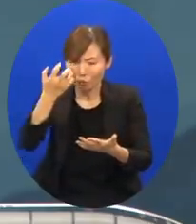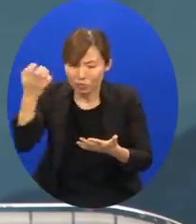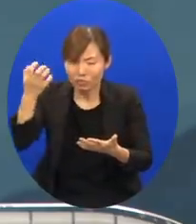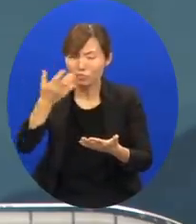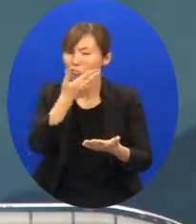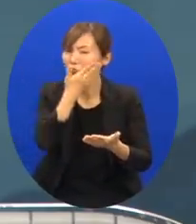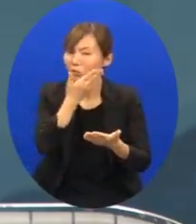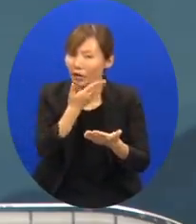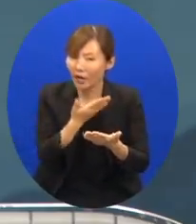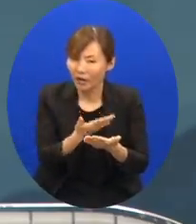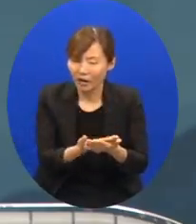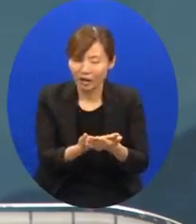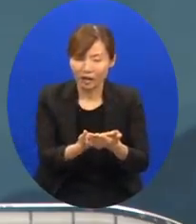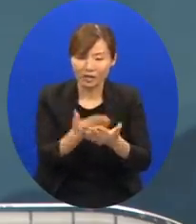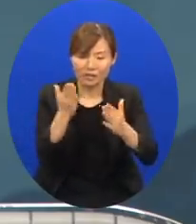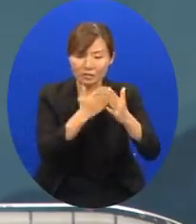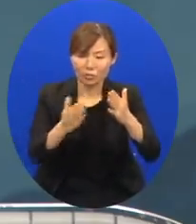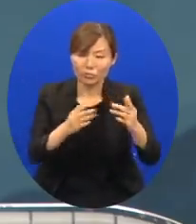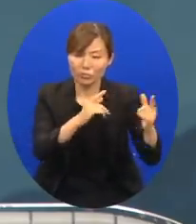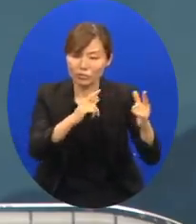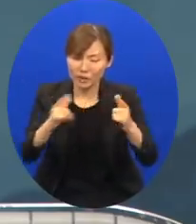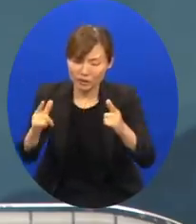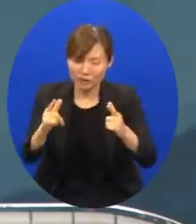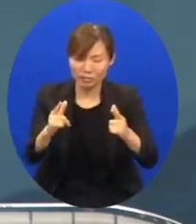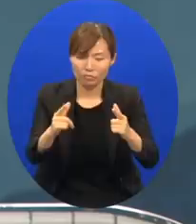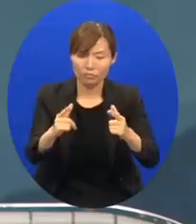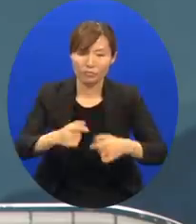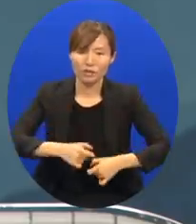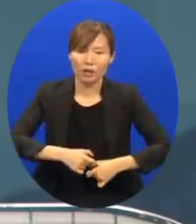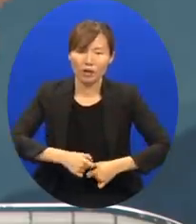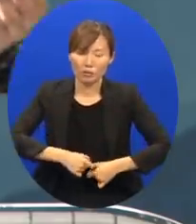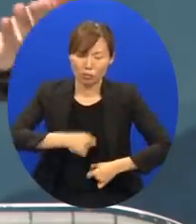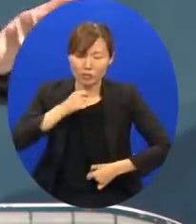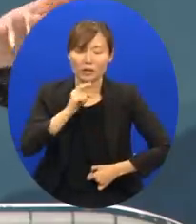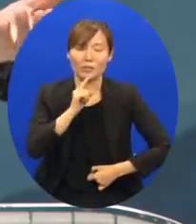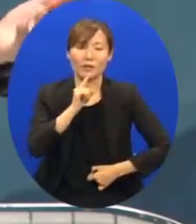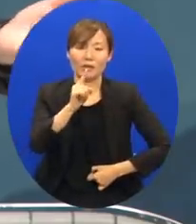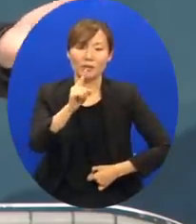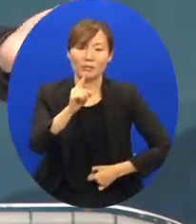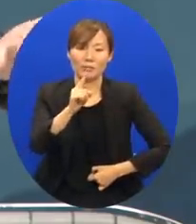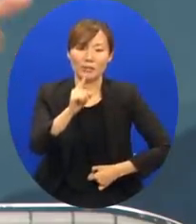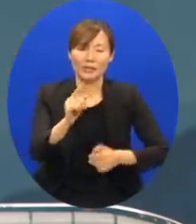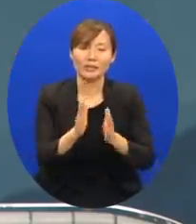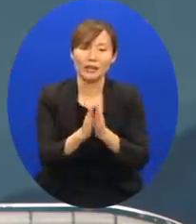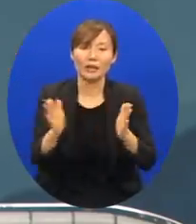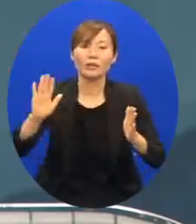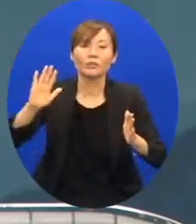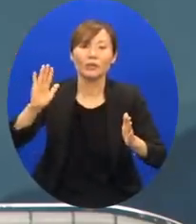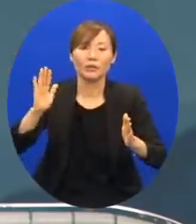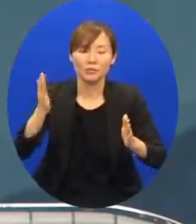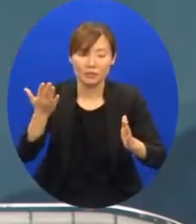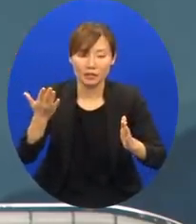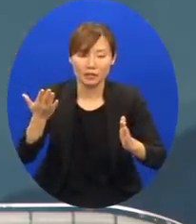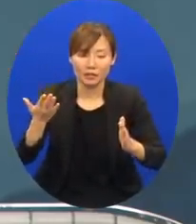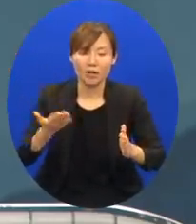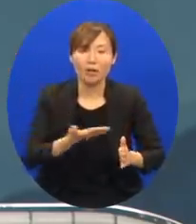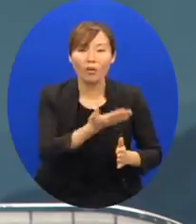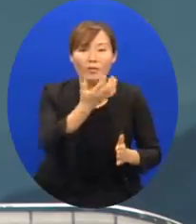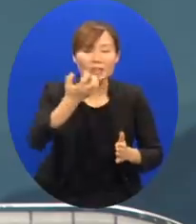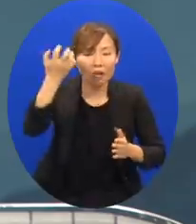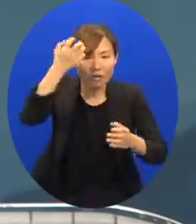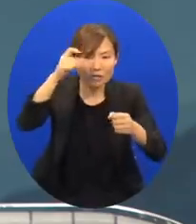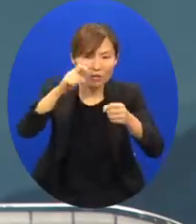도 좋은 책 하세요 거기서 부터 시작하세요 여러분 여러분의 영적인 상태는 여러분이 아닙니다